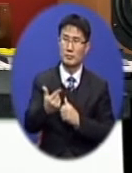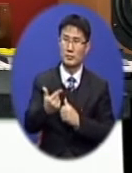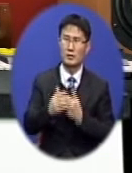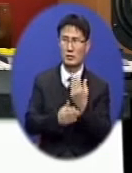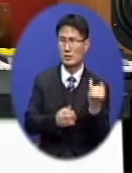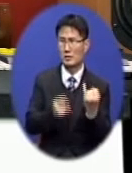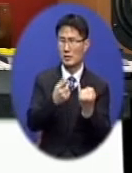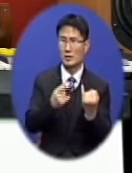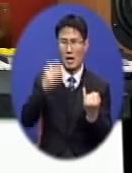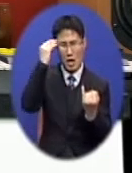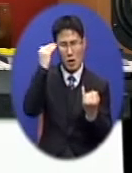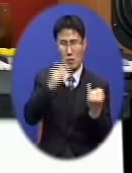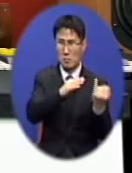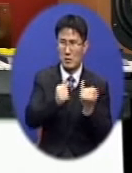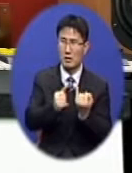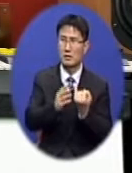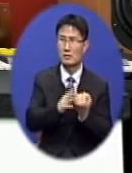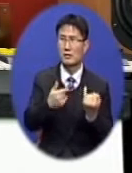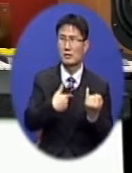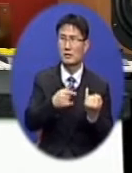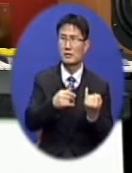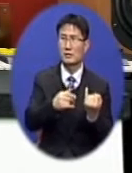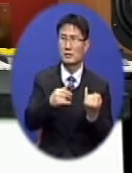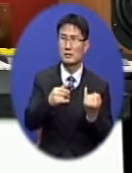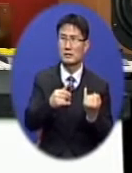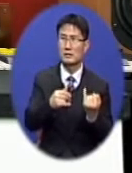끝에 한국에 오는데 인천공항에서